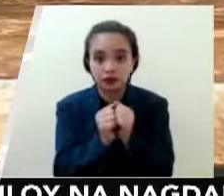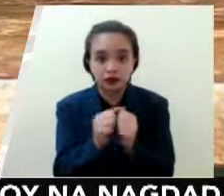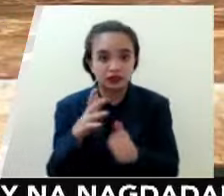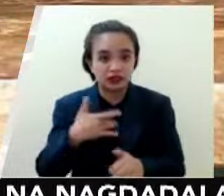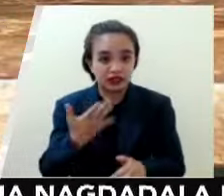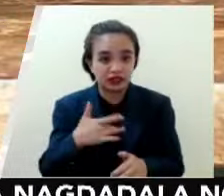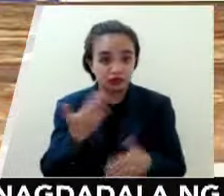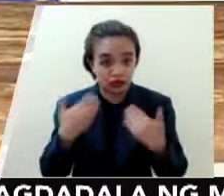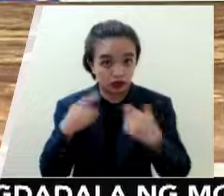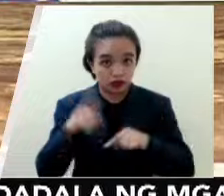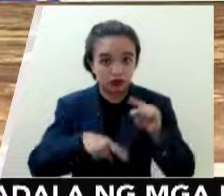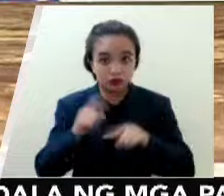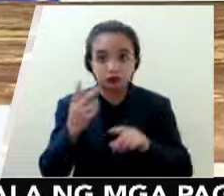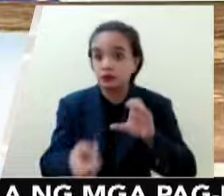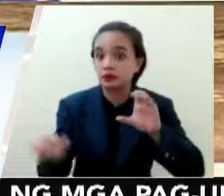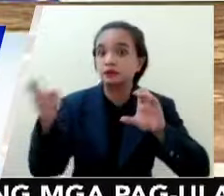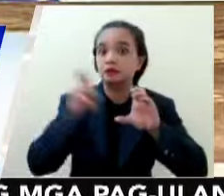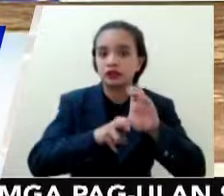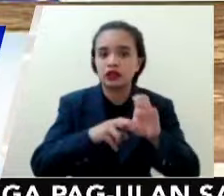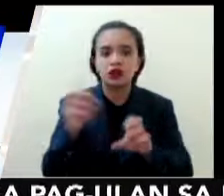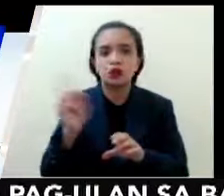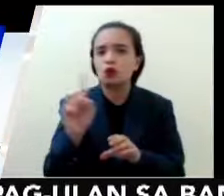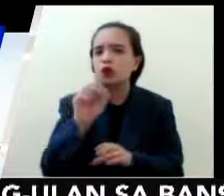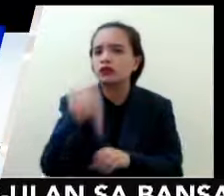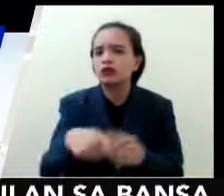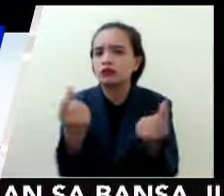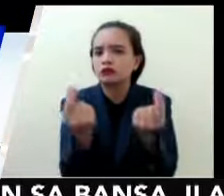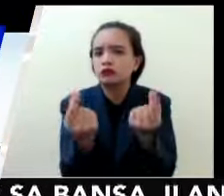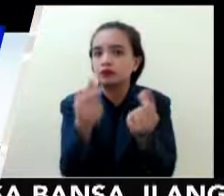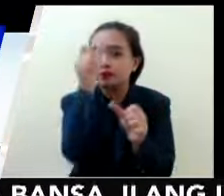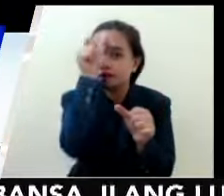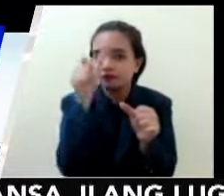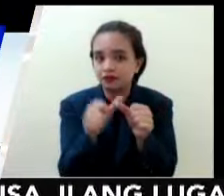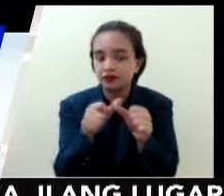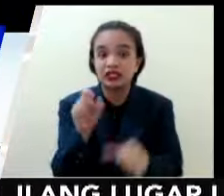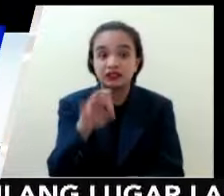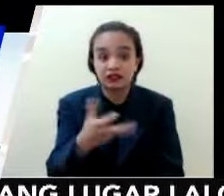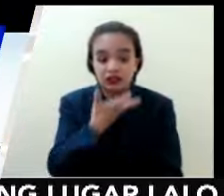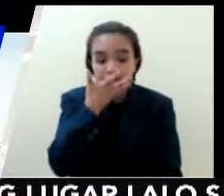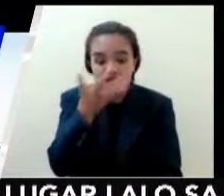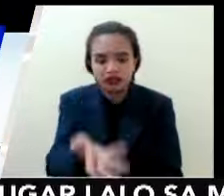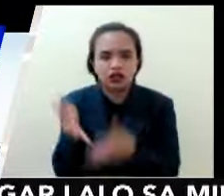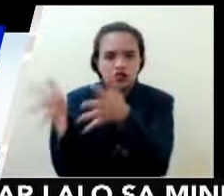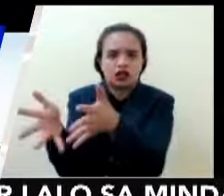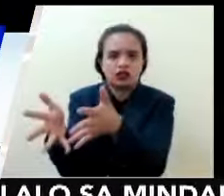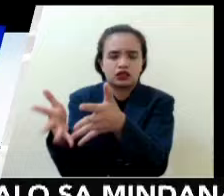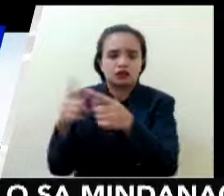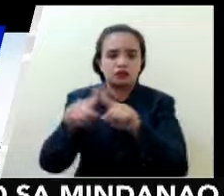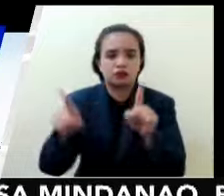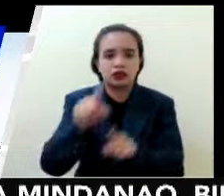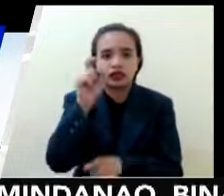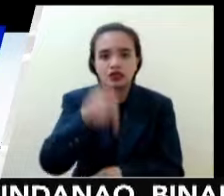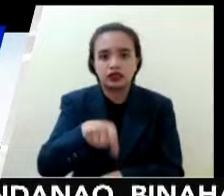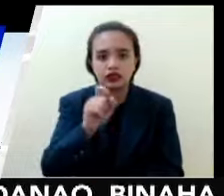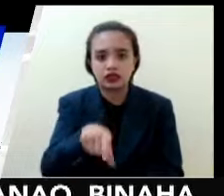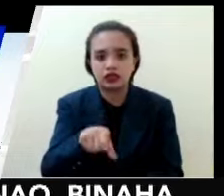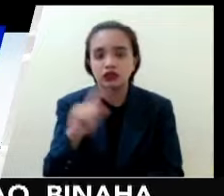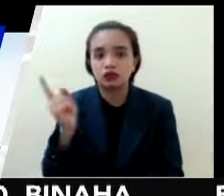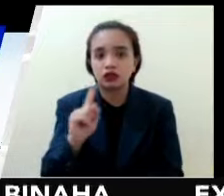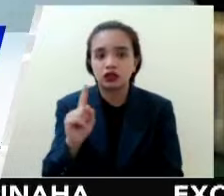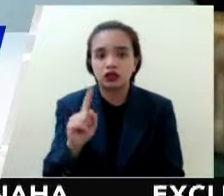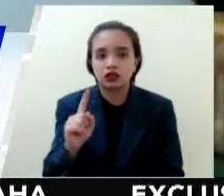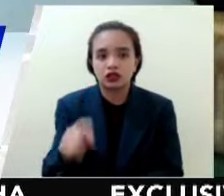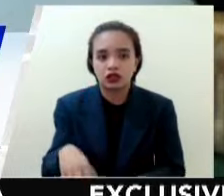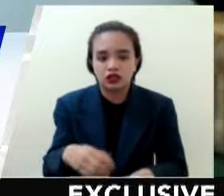sumasakay sa mga perya rides, ito ang mga dapat nating tandaan. Kung nagsuka siya, hayaan lang, no? Pero kailangan lang din kasi i-replace yung nawalang electrolyte sa